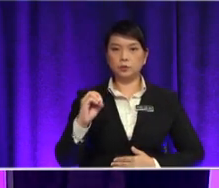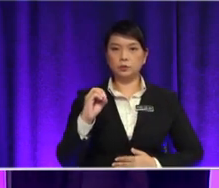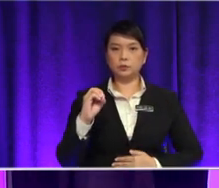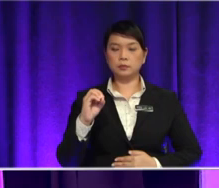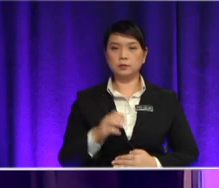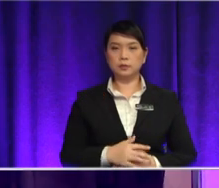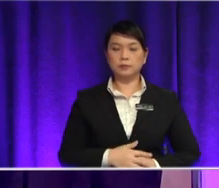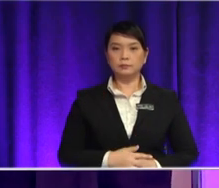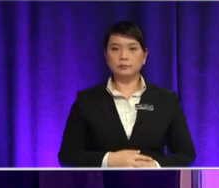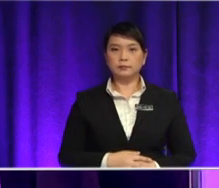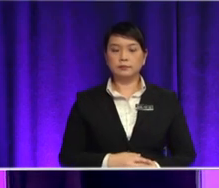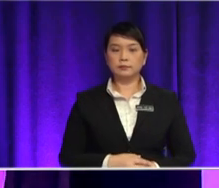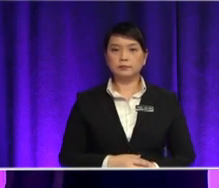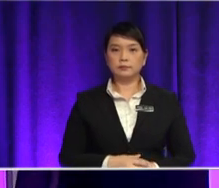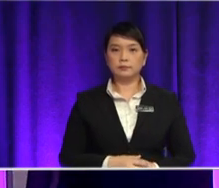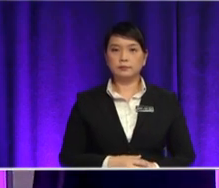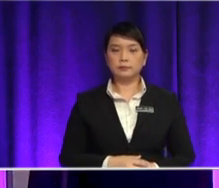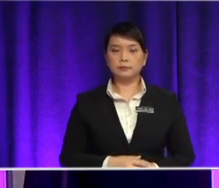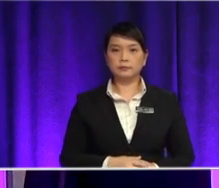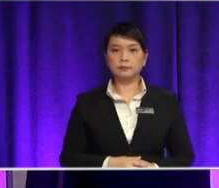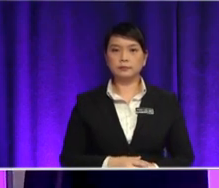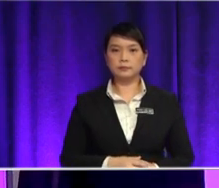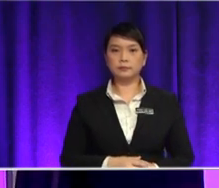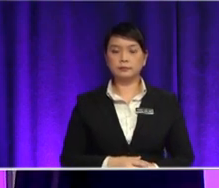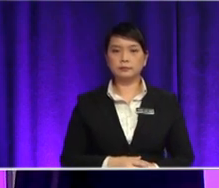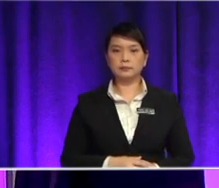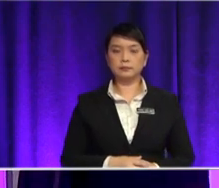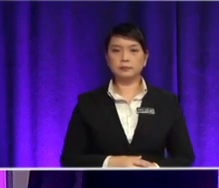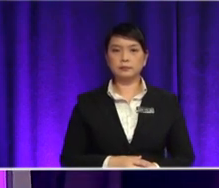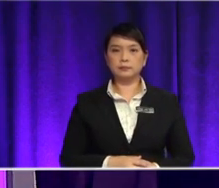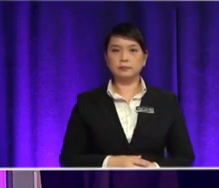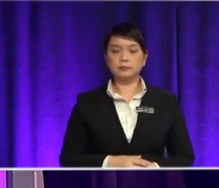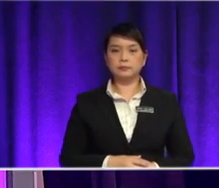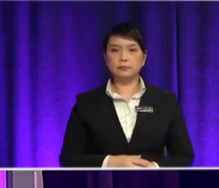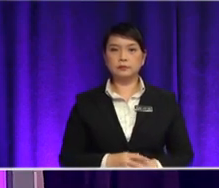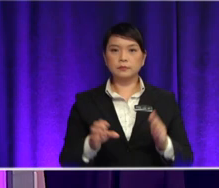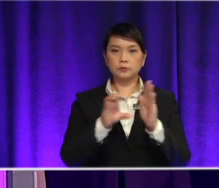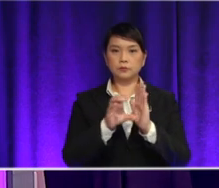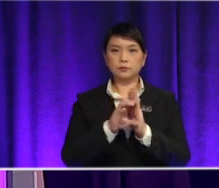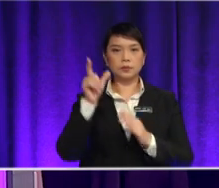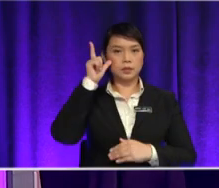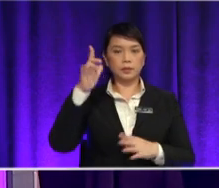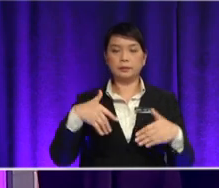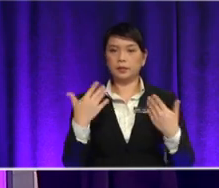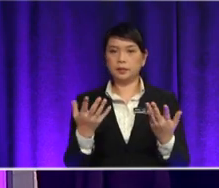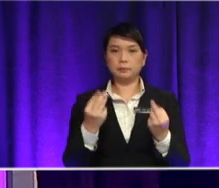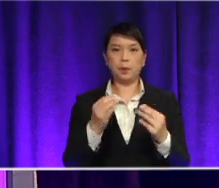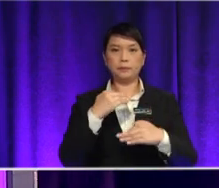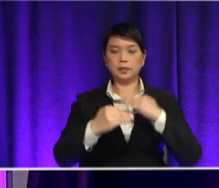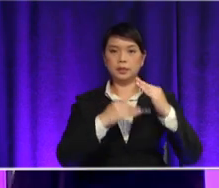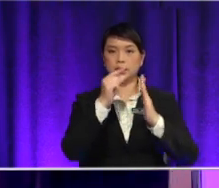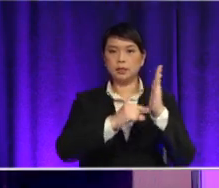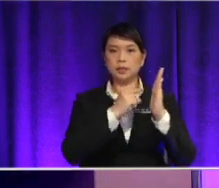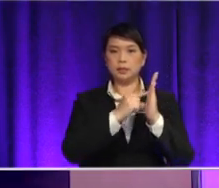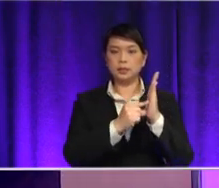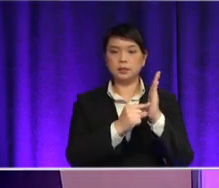Jangan susah hati, kita akan belajar selepas ini. Okey. So contoh di sini, bagaimana nak membina graf histogram.